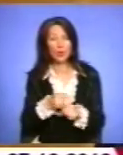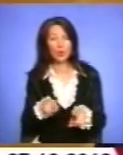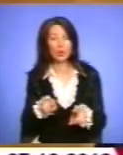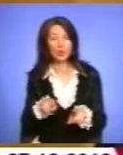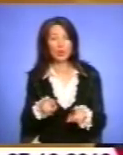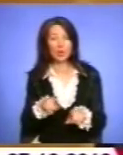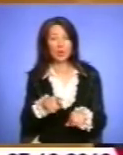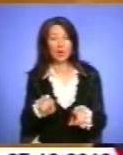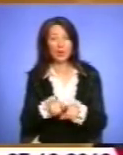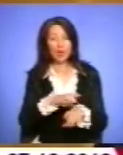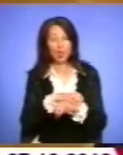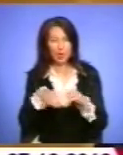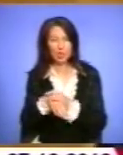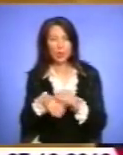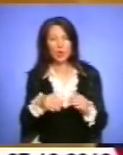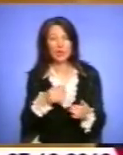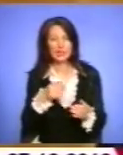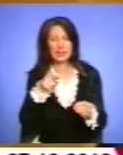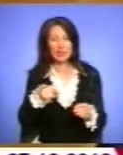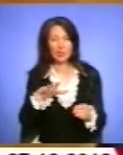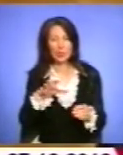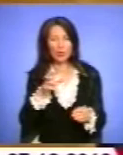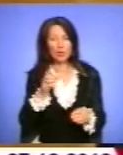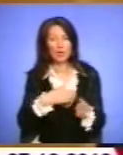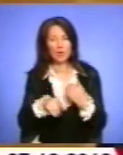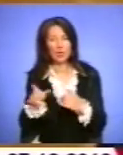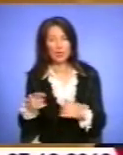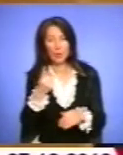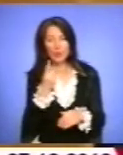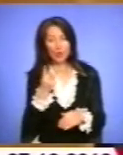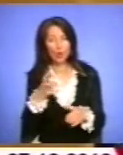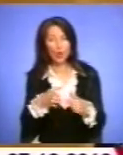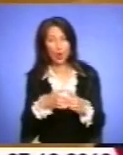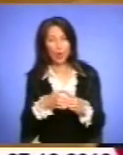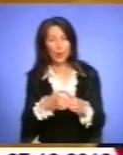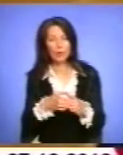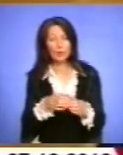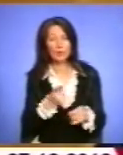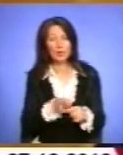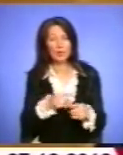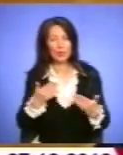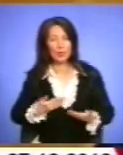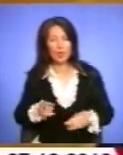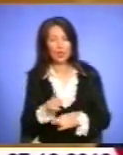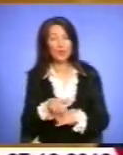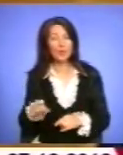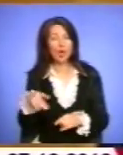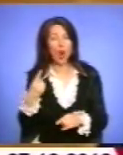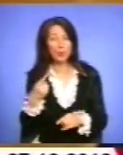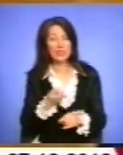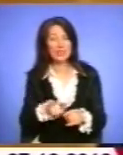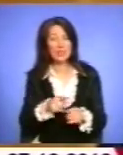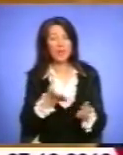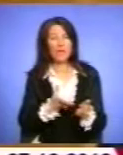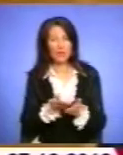заручниками, до прикладу, 1500 інвалідів першої, другої групи, які проживають в Тернопільській області,